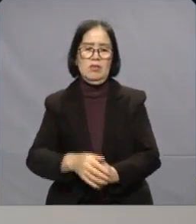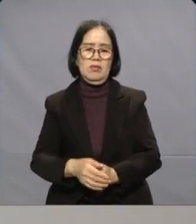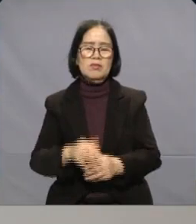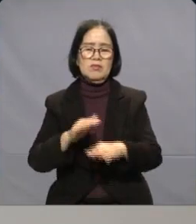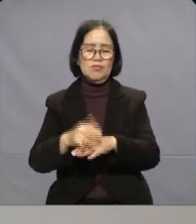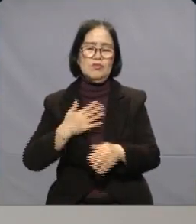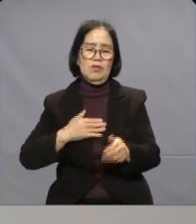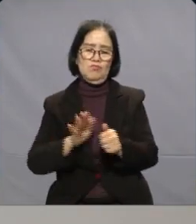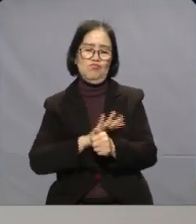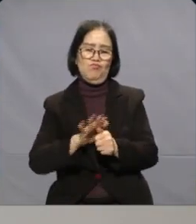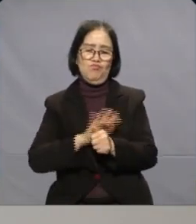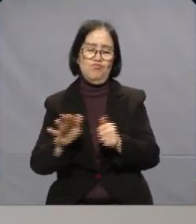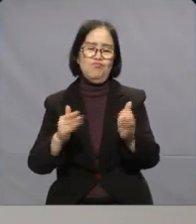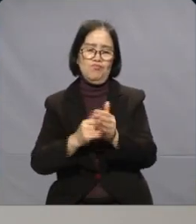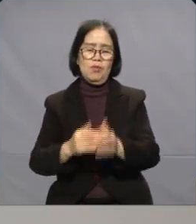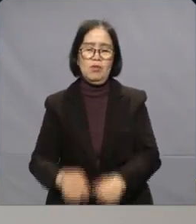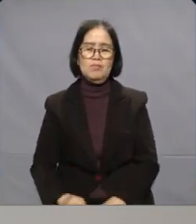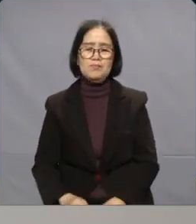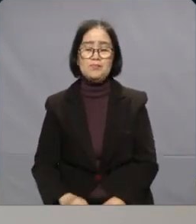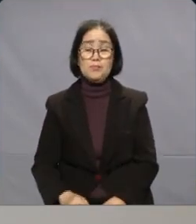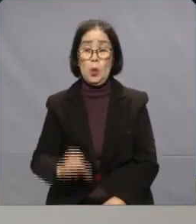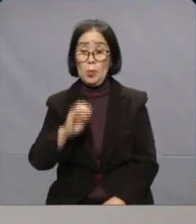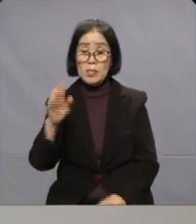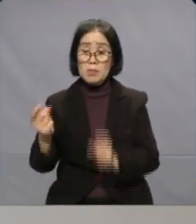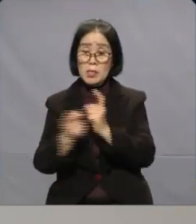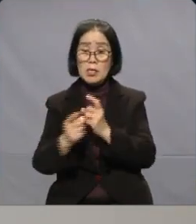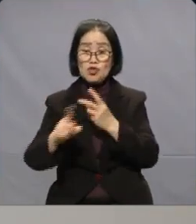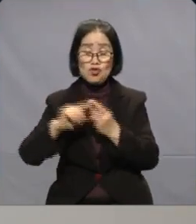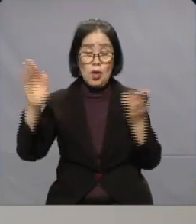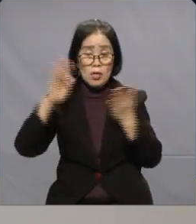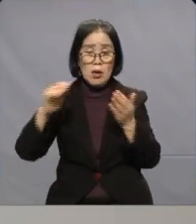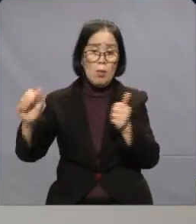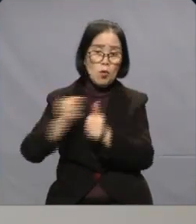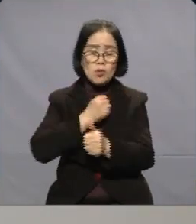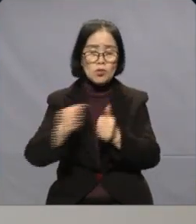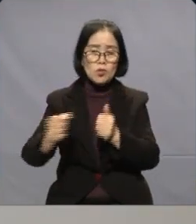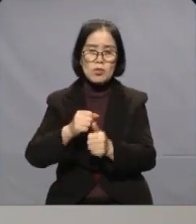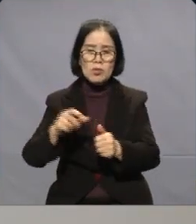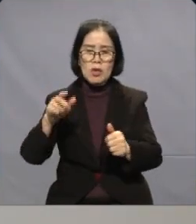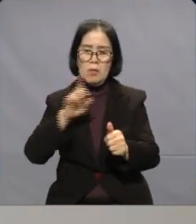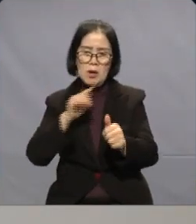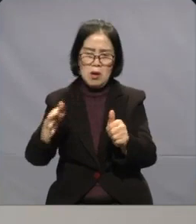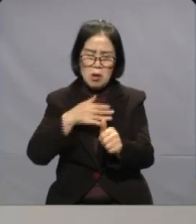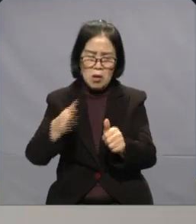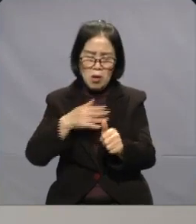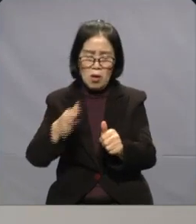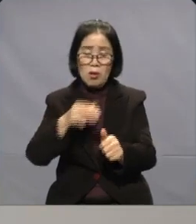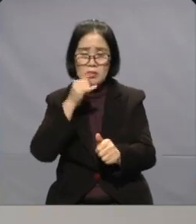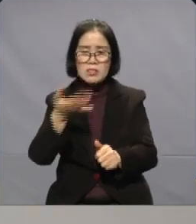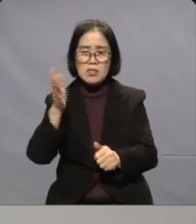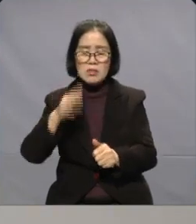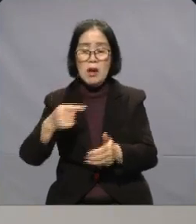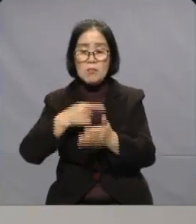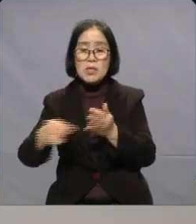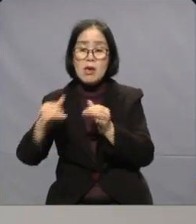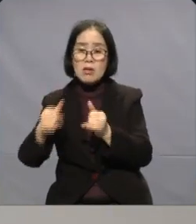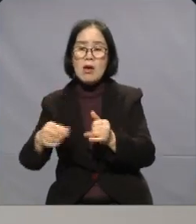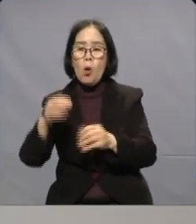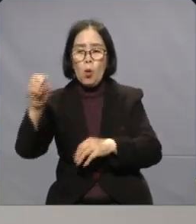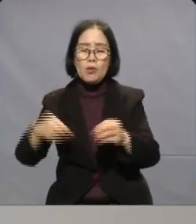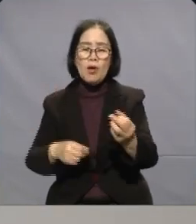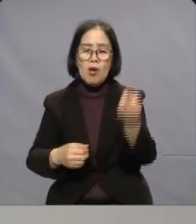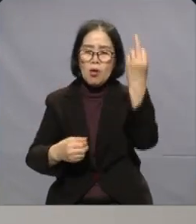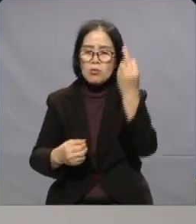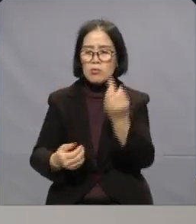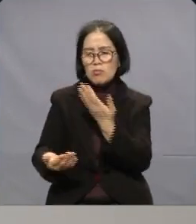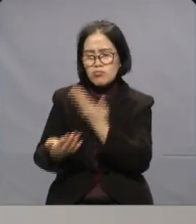챙겼어요. OBS가 만난 중학생 폭력 조직은 가스라이팅으로 조직원들을 관리했지만 피해자는 형들이 먼저 손